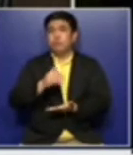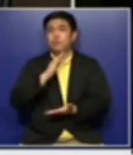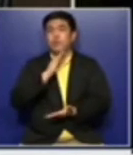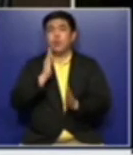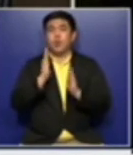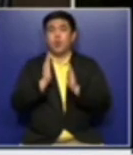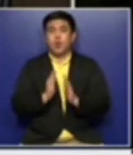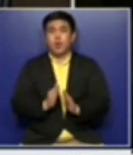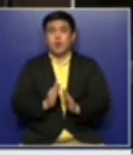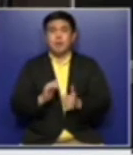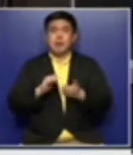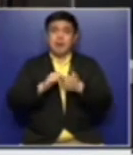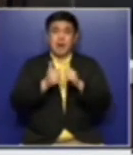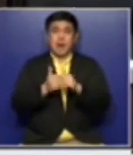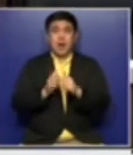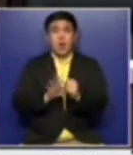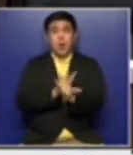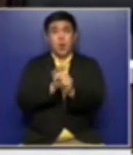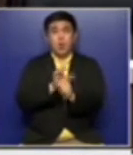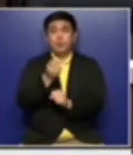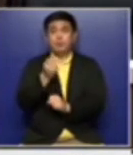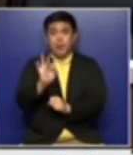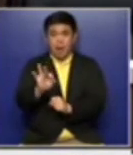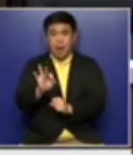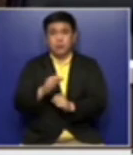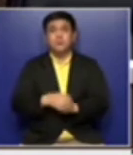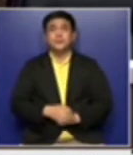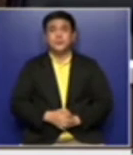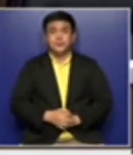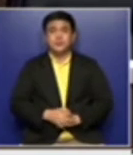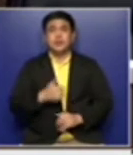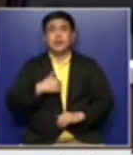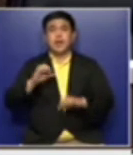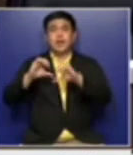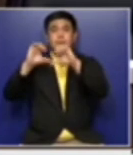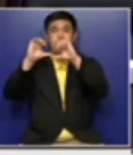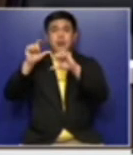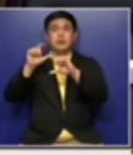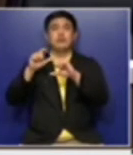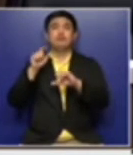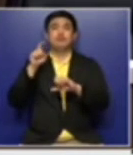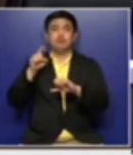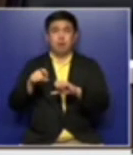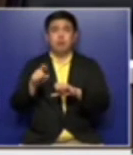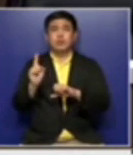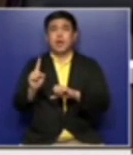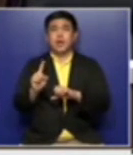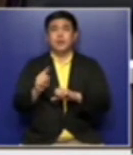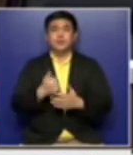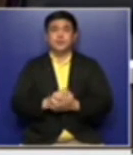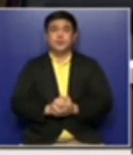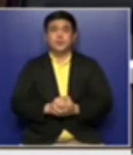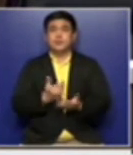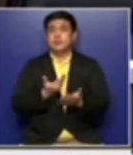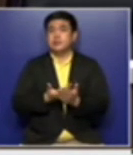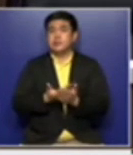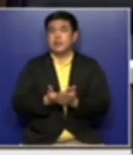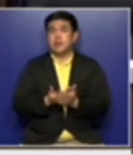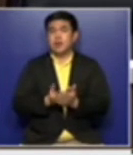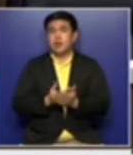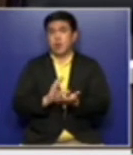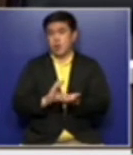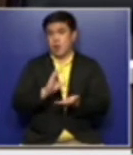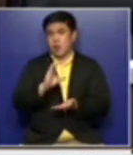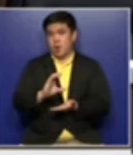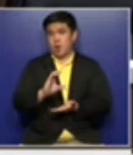บความเดือดร้อนจากโรคระบาดโควิด-19 รัฐบาลยังตั้งในงบประมาณ